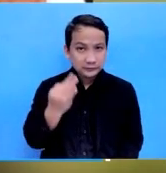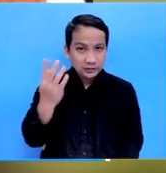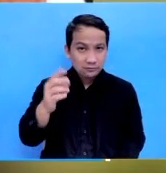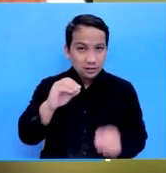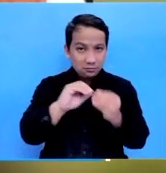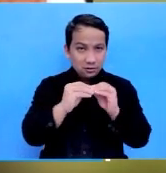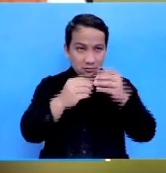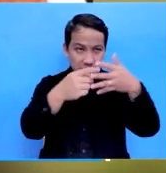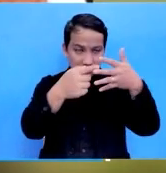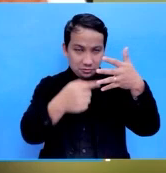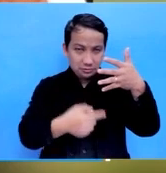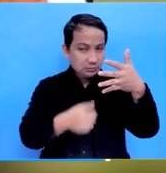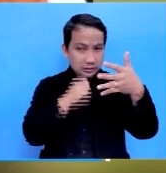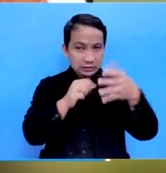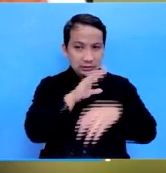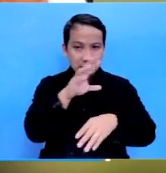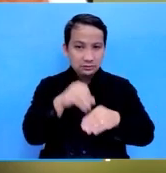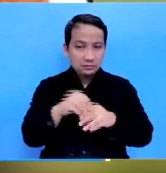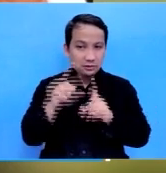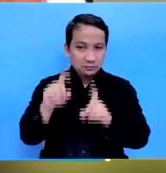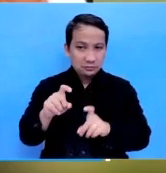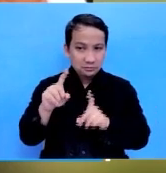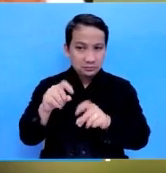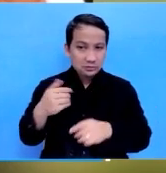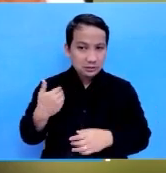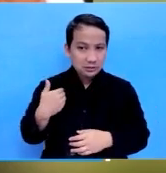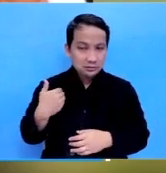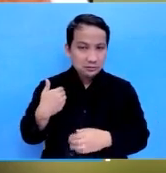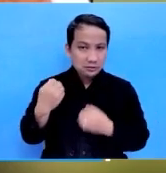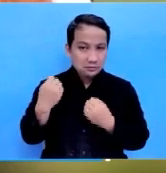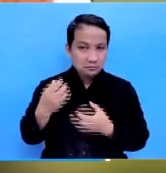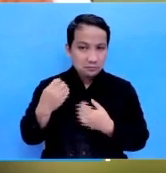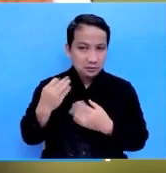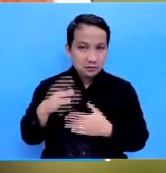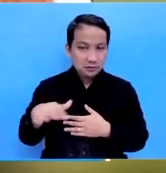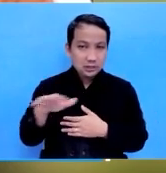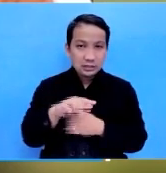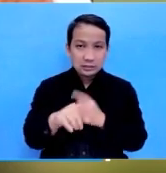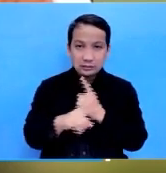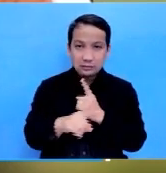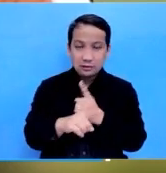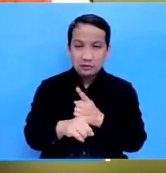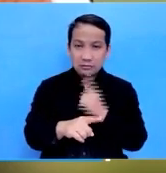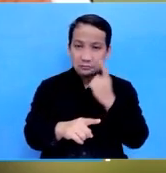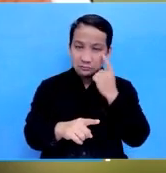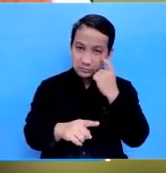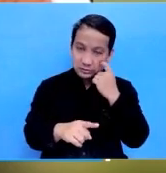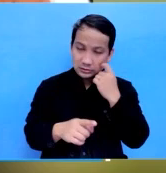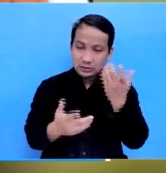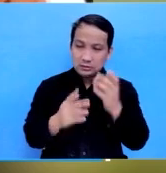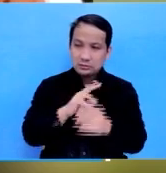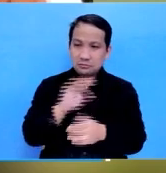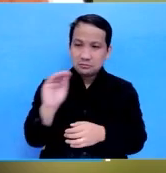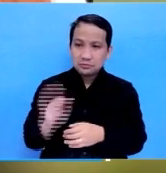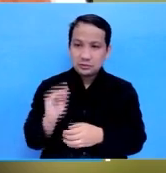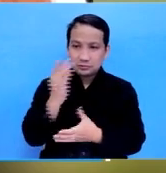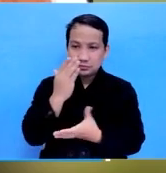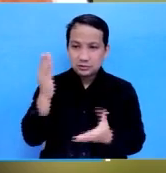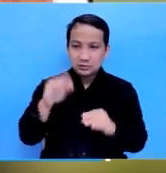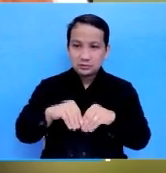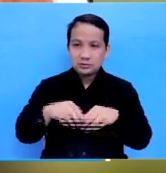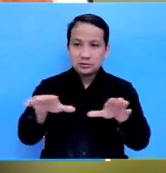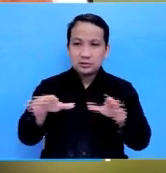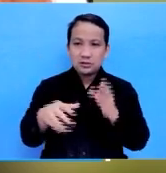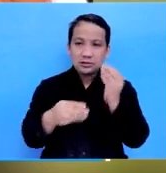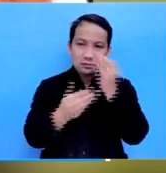kasama yung mga hindi nagpapatest. Medyo marami-rami po yan, ano? Ano po ba yung percent discrepancy po